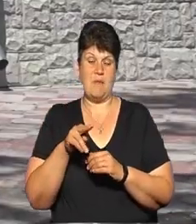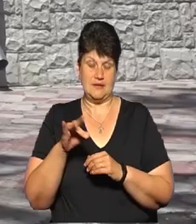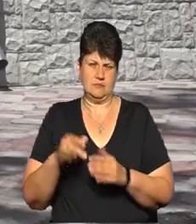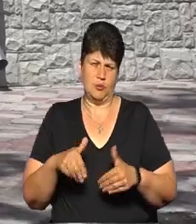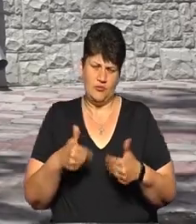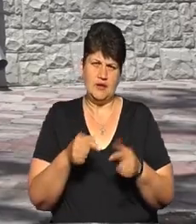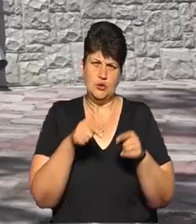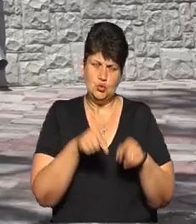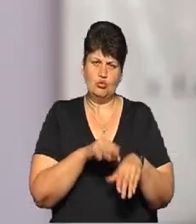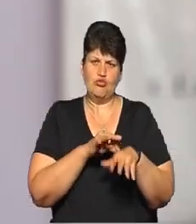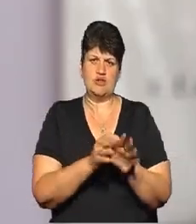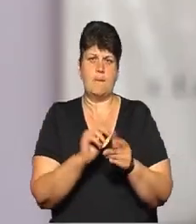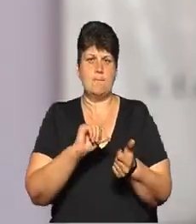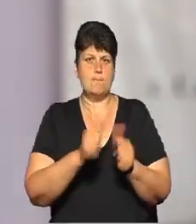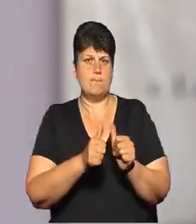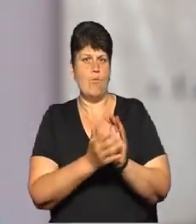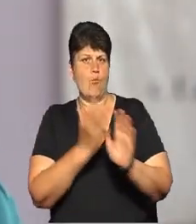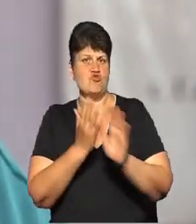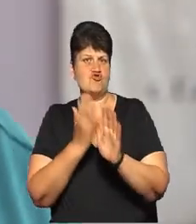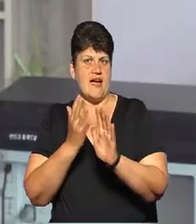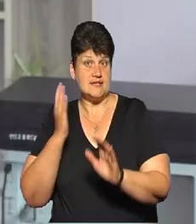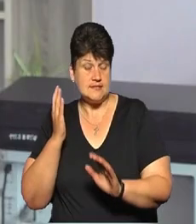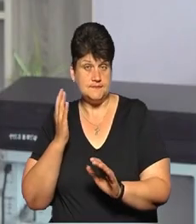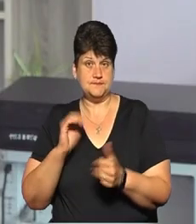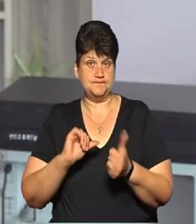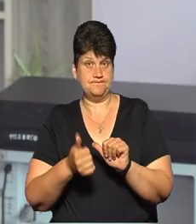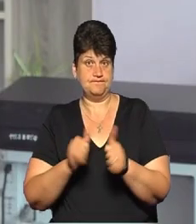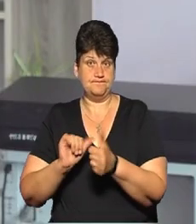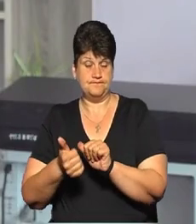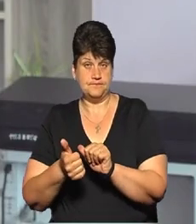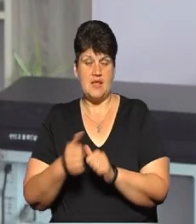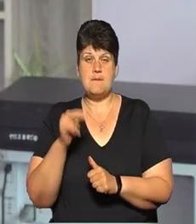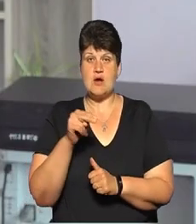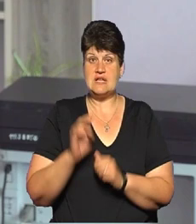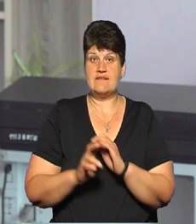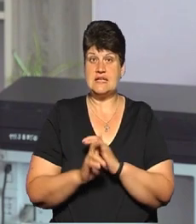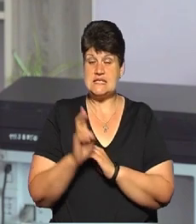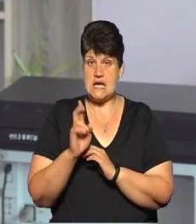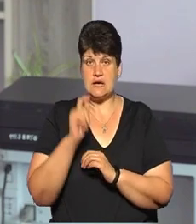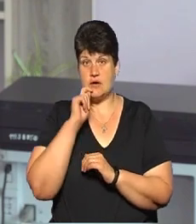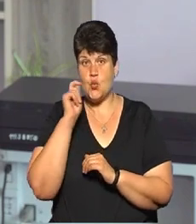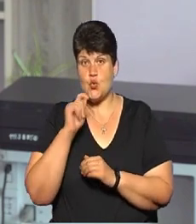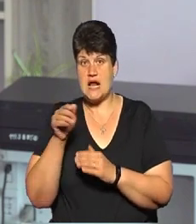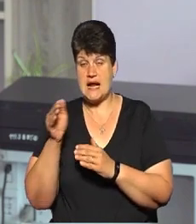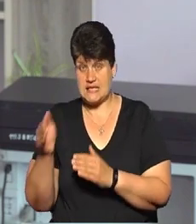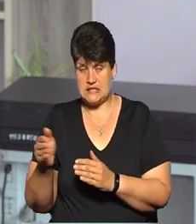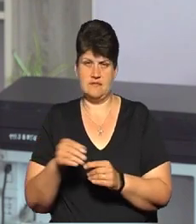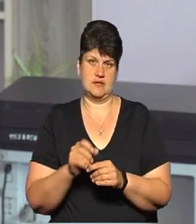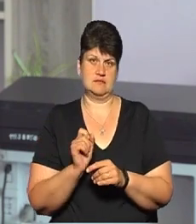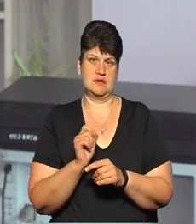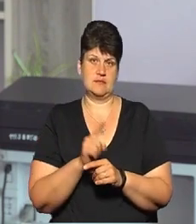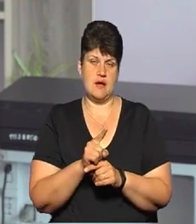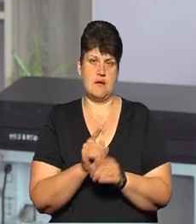у цій церкві почергово, каже Ігор Горбоніс. Священник Православної церкви України, він заказав молебен